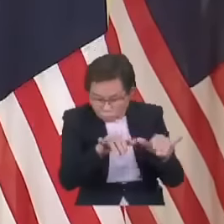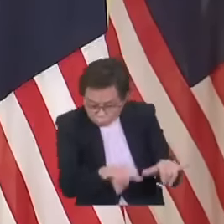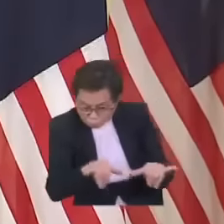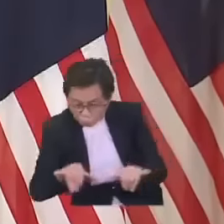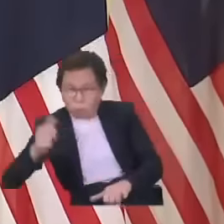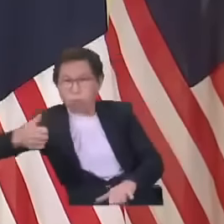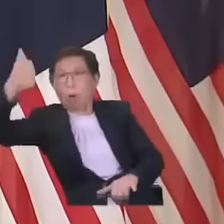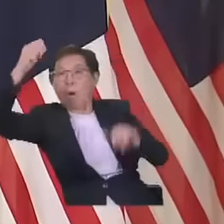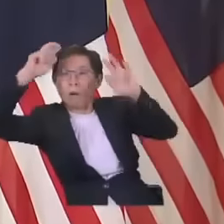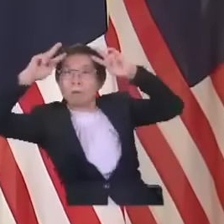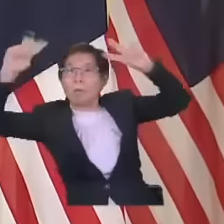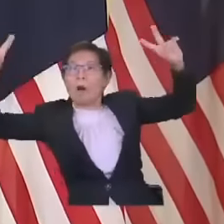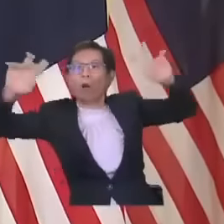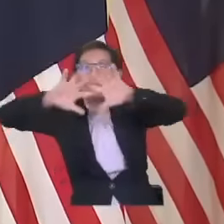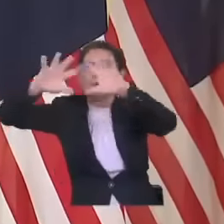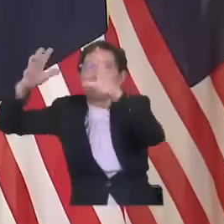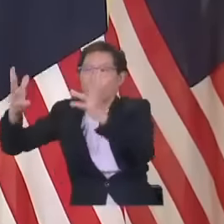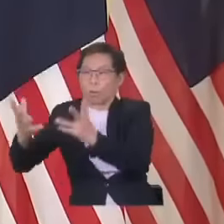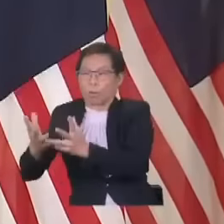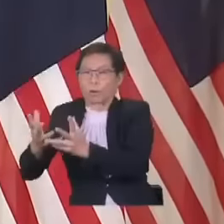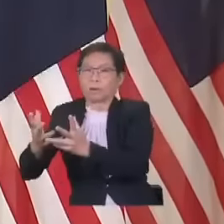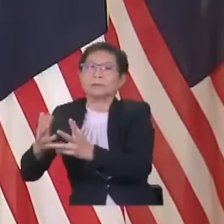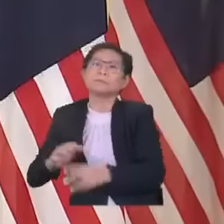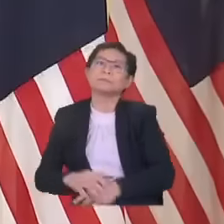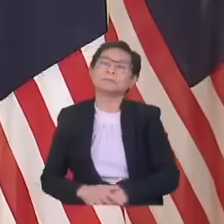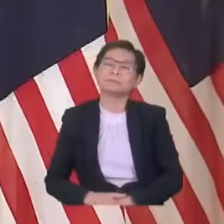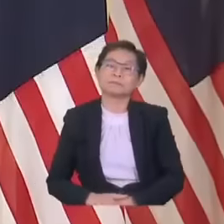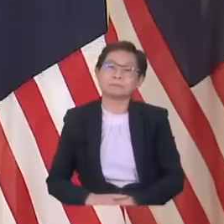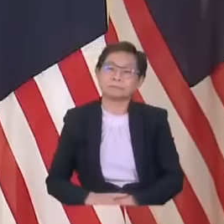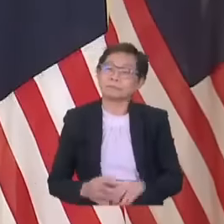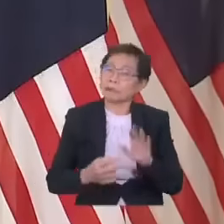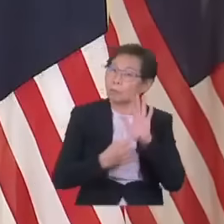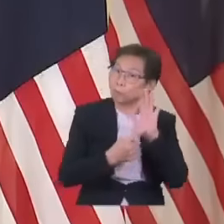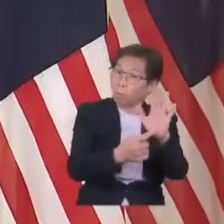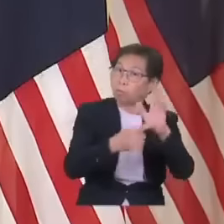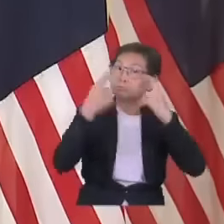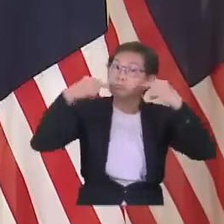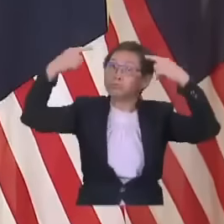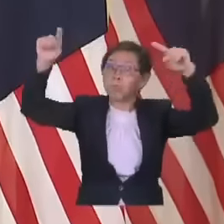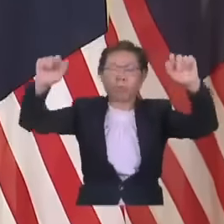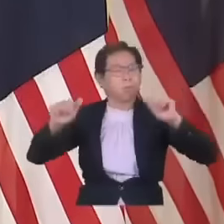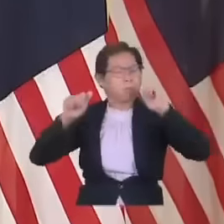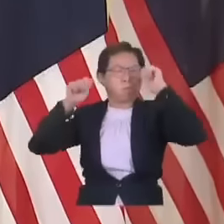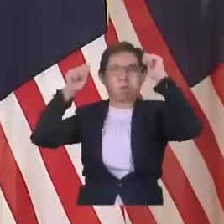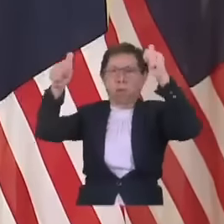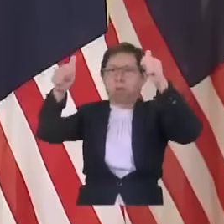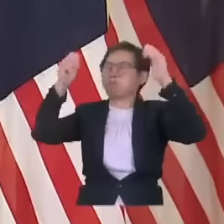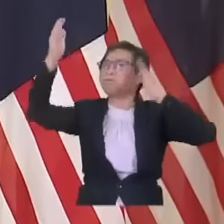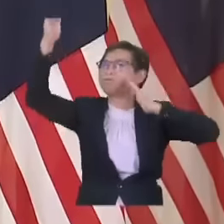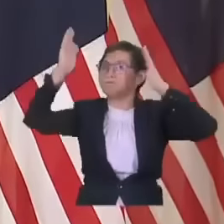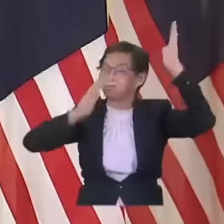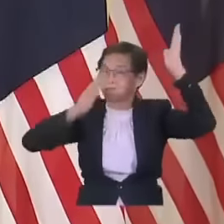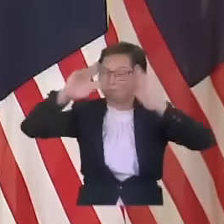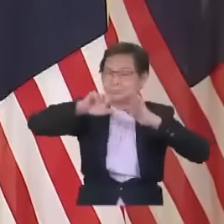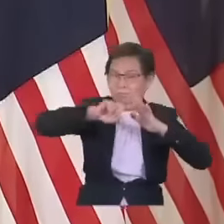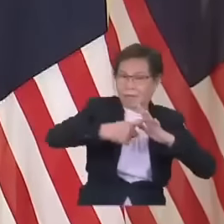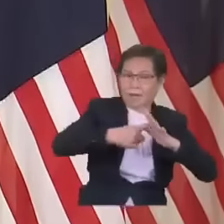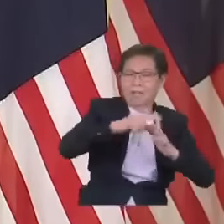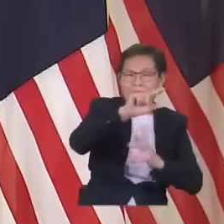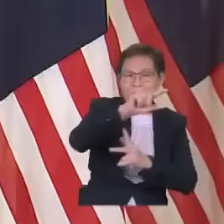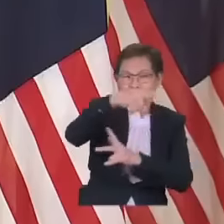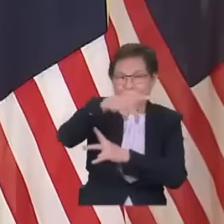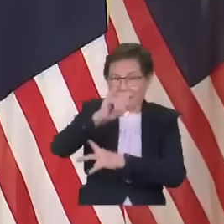utama kedamaian Global di dunia ini merupakan pencapaian terbaik Indonesia sejak